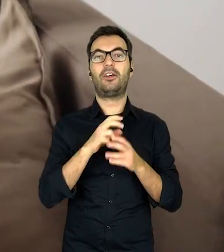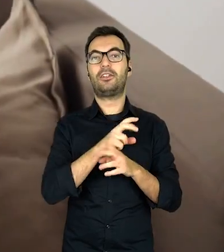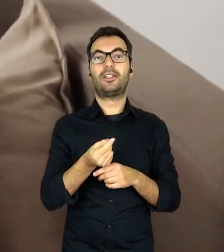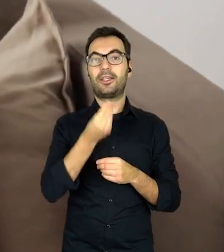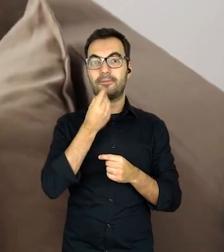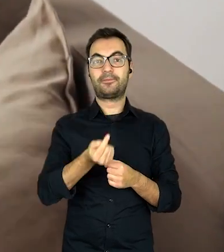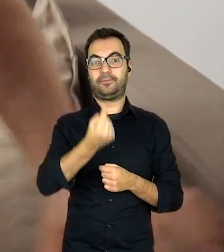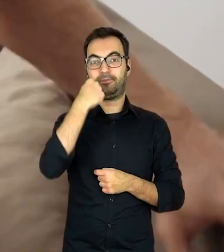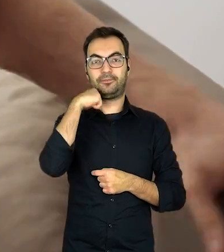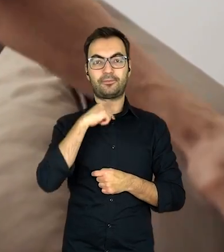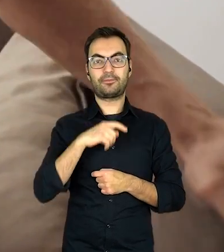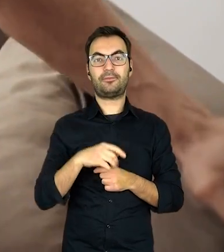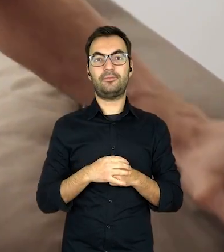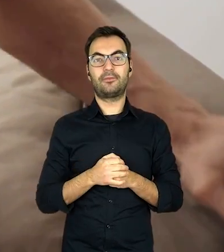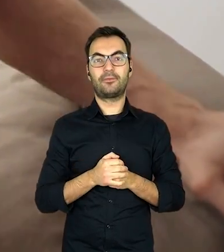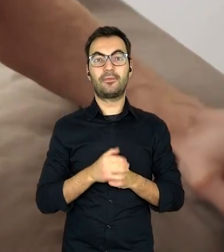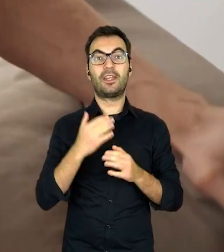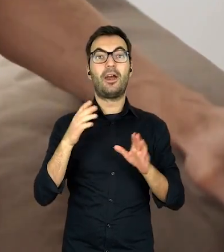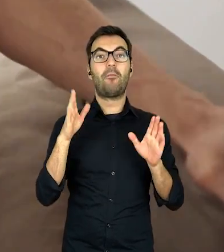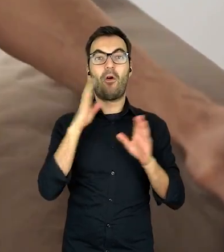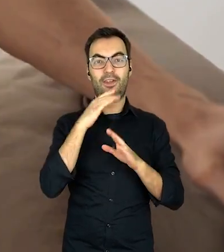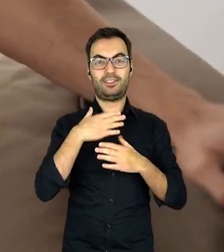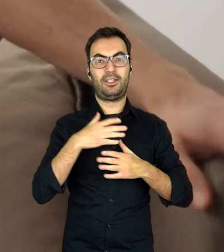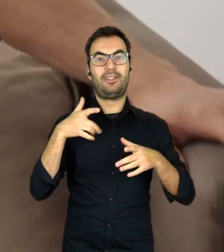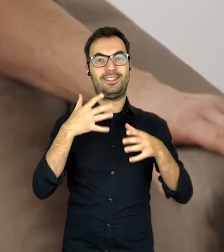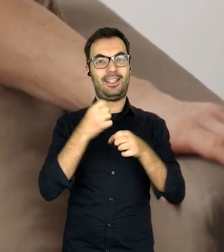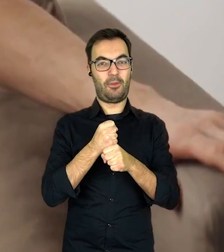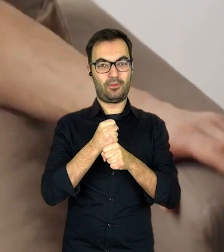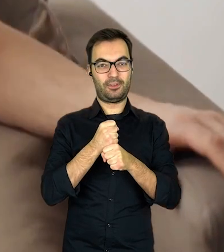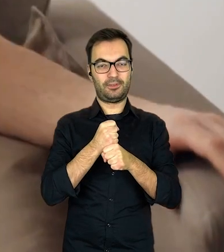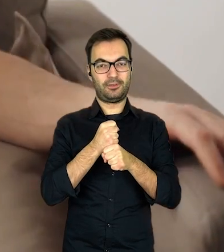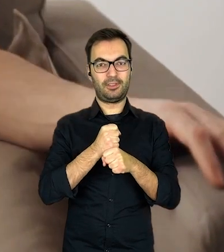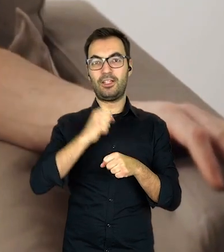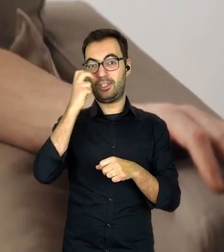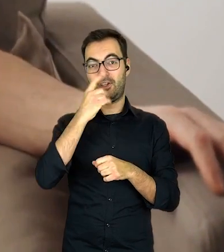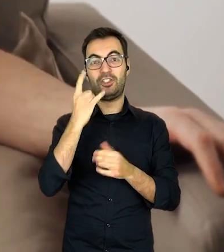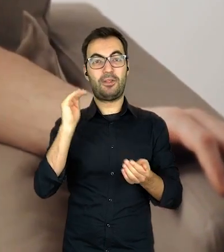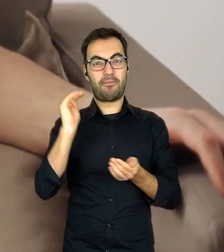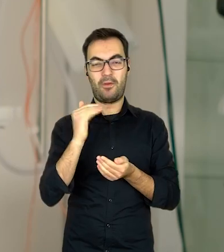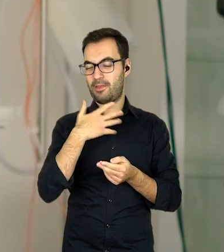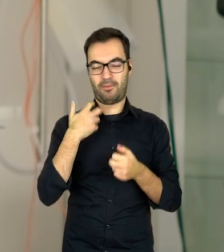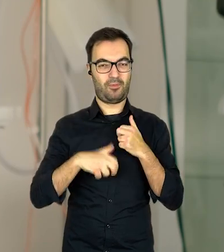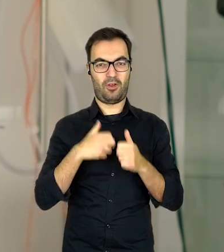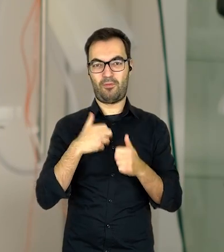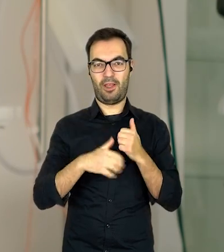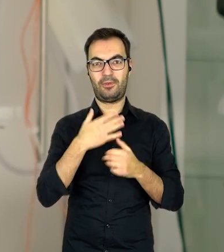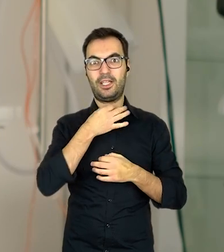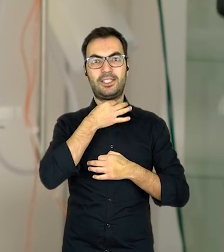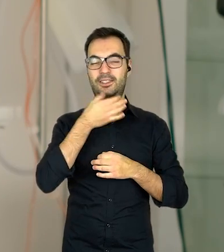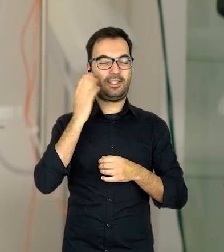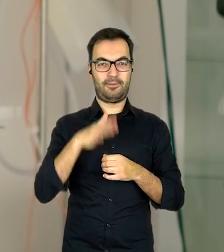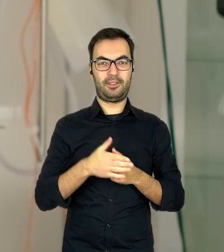Dlatego podczas połykania jedzenia wejście do płuc zwykle jest zablokowane. Co ciekawe, małe dzieci nie mają takiego